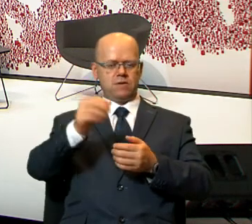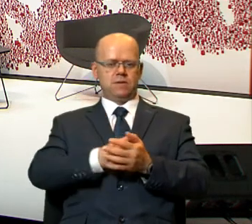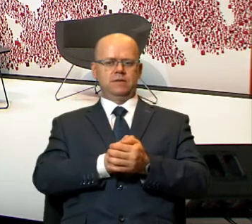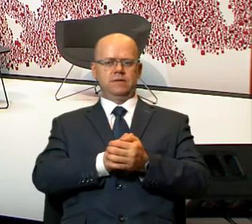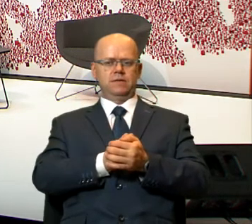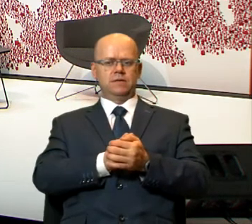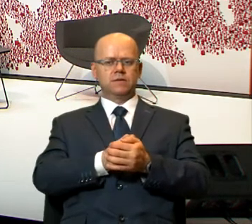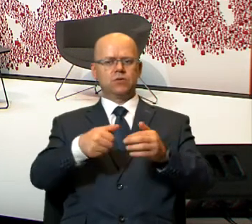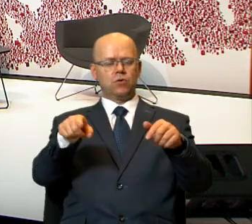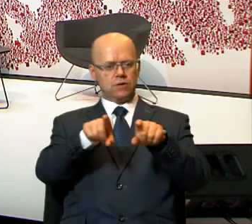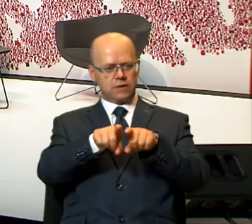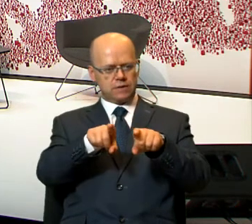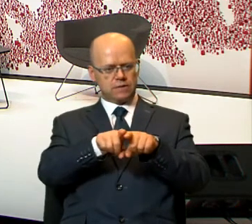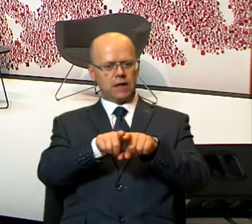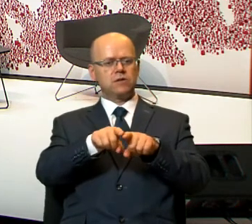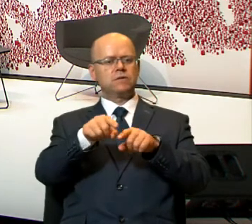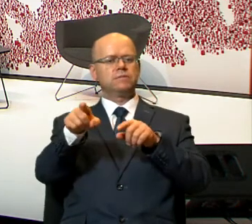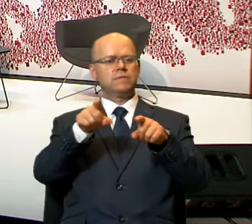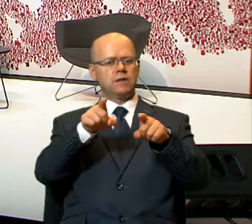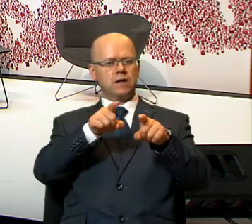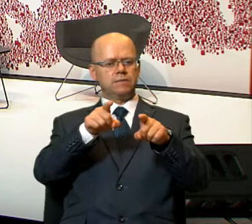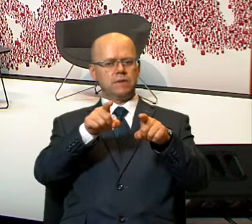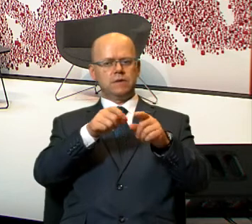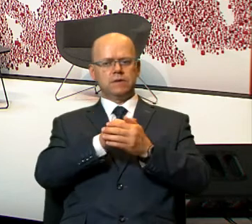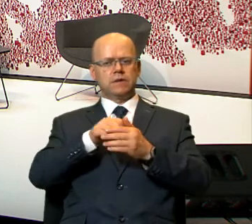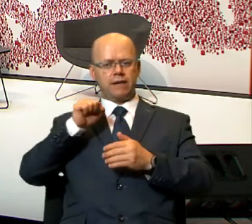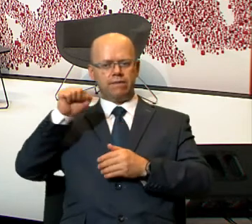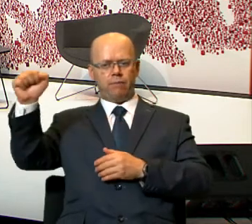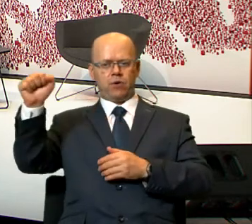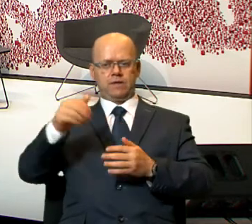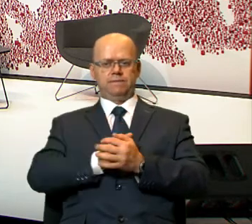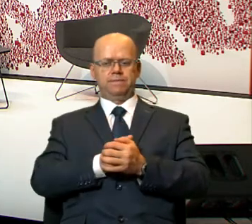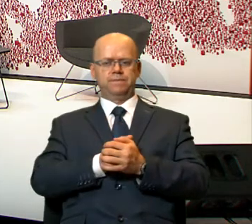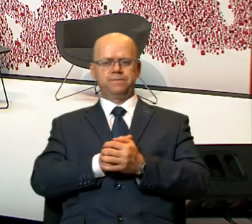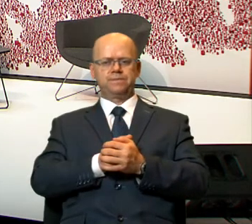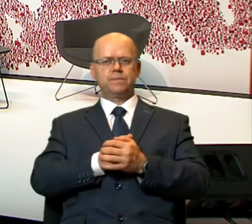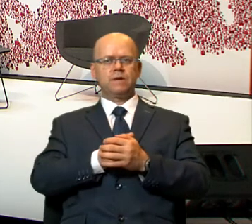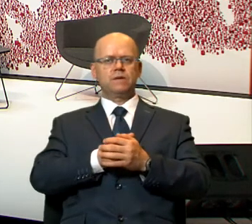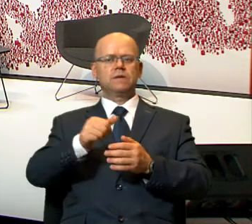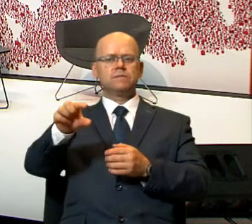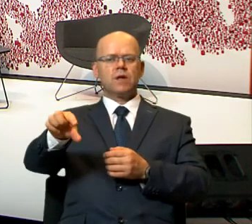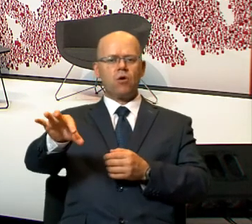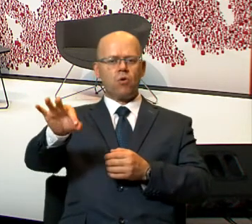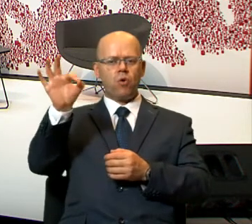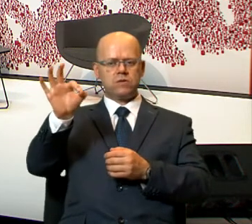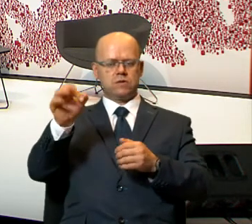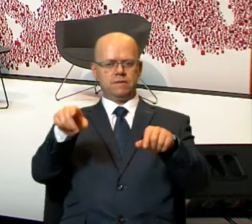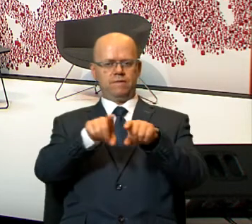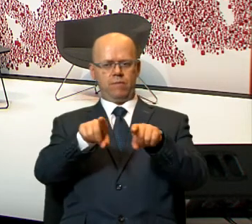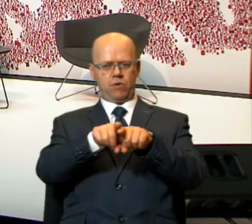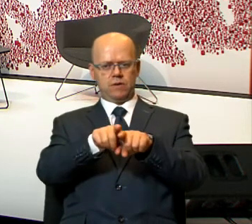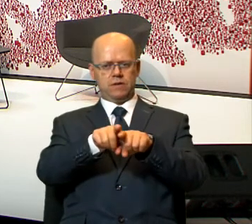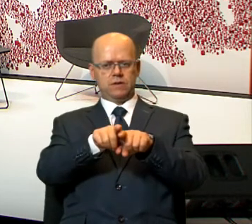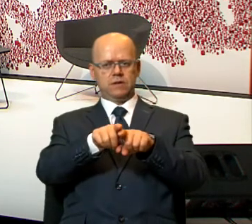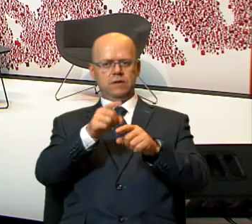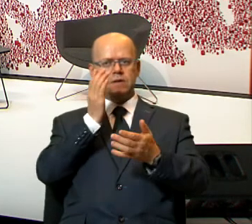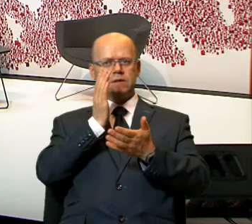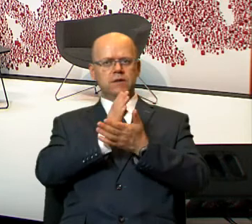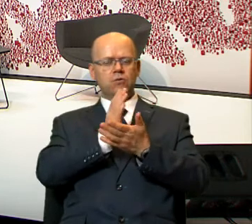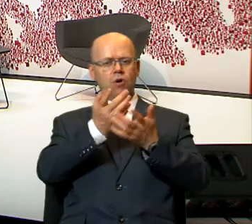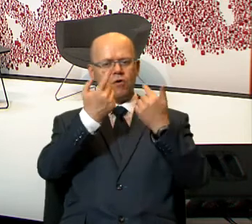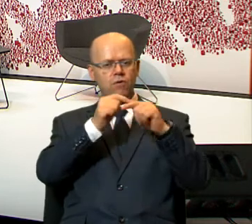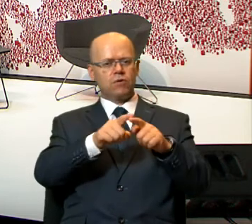więc jest to również dobrze w języku polskim. Ale głos jest kształtowanie świata nie jest wykonywane